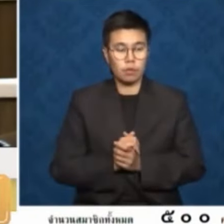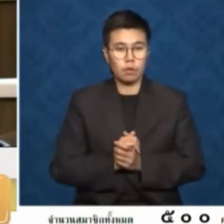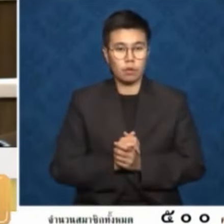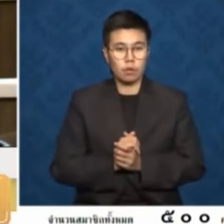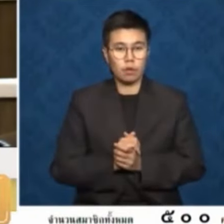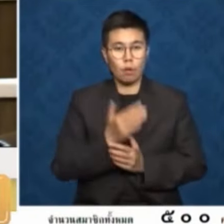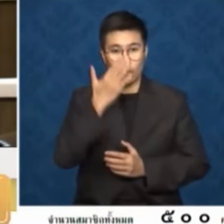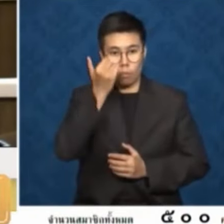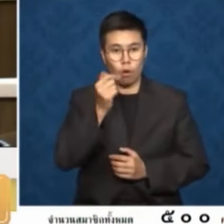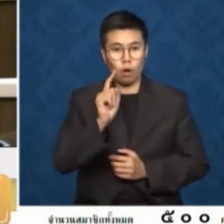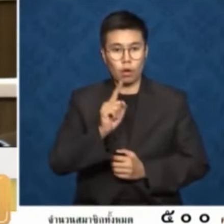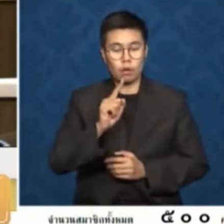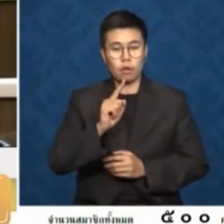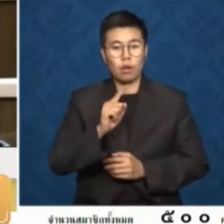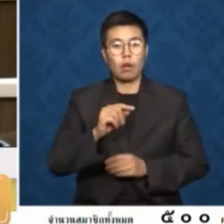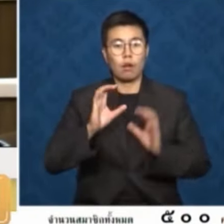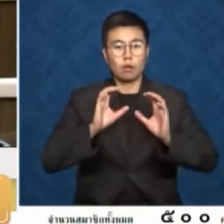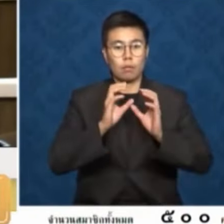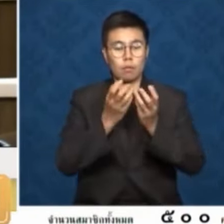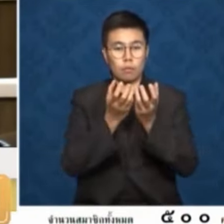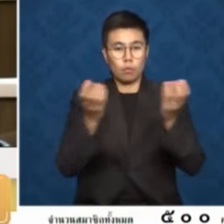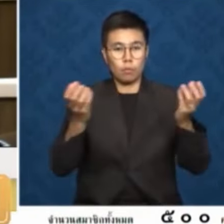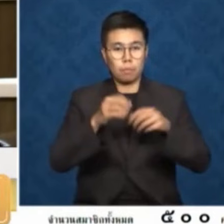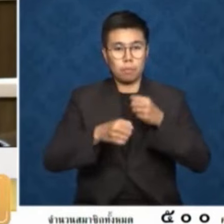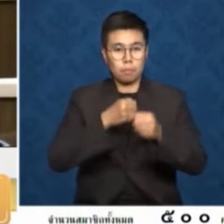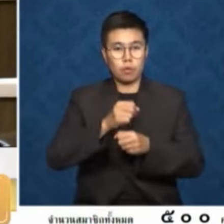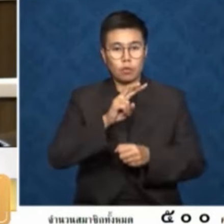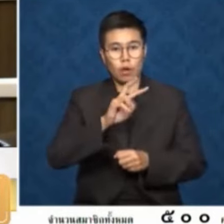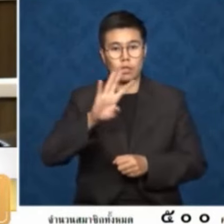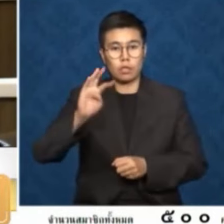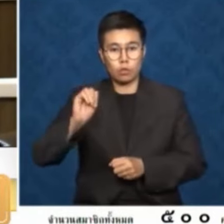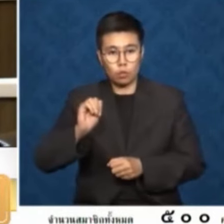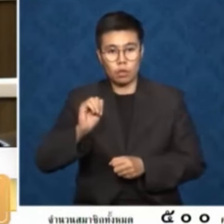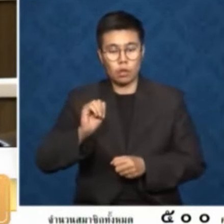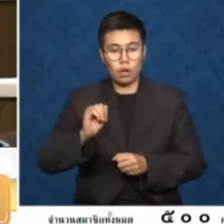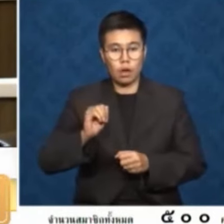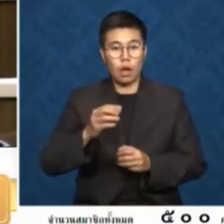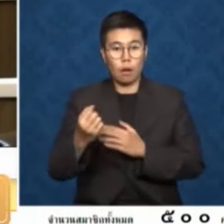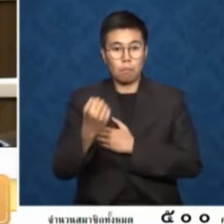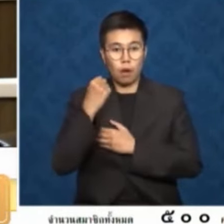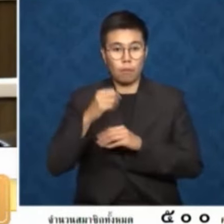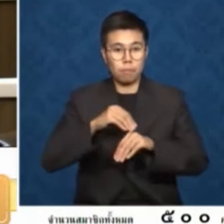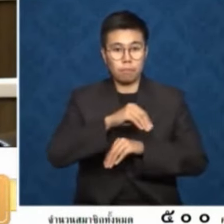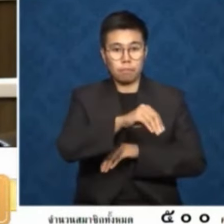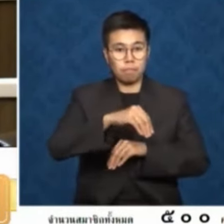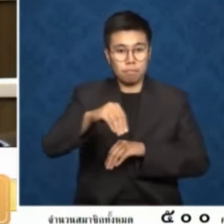เหตุหนึ่งก็เพราะรัฐธรรมนูญปี40เนี่ยเป็นจุดเริ่มต้นของการกระจายอำนาจไปสู่พี่น้องประชาชน